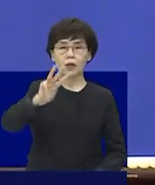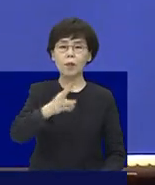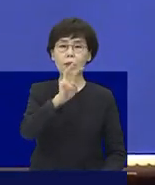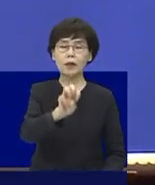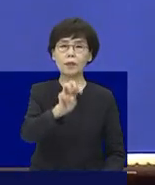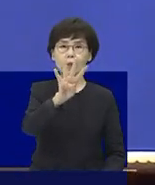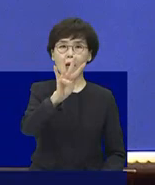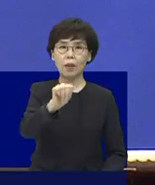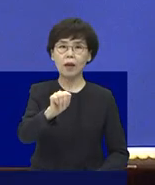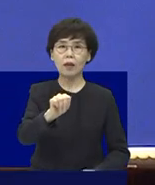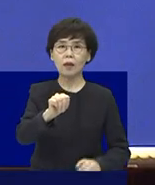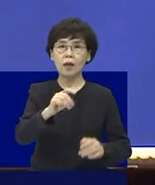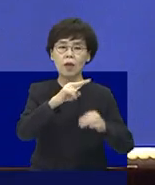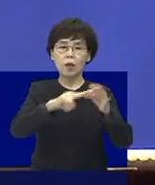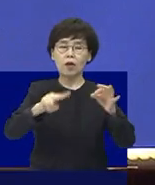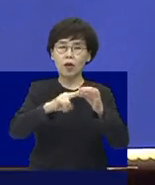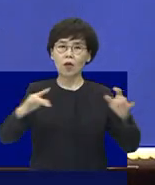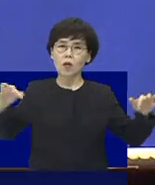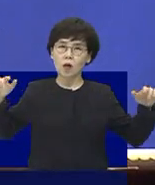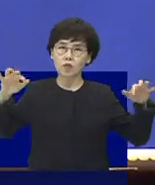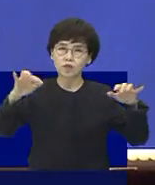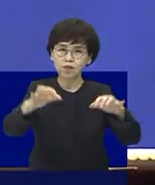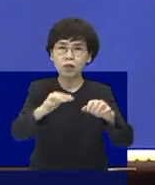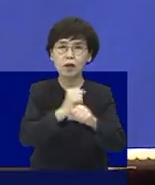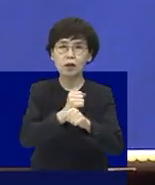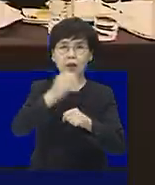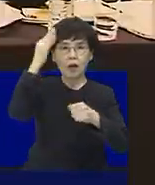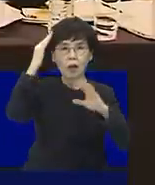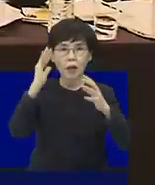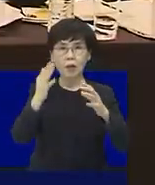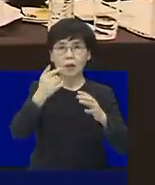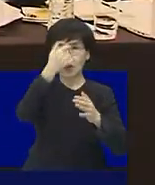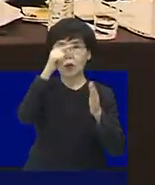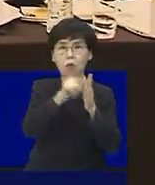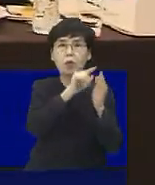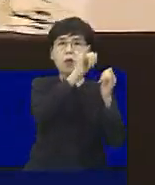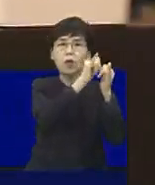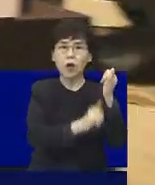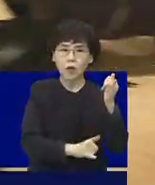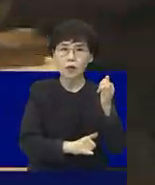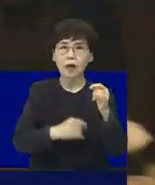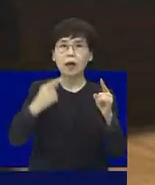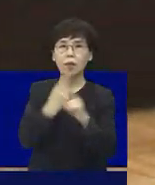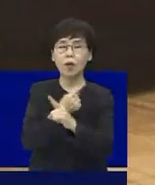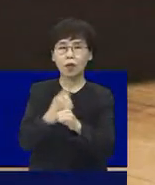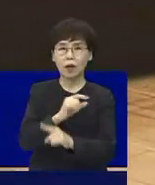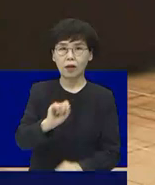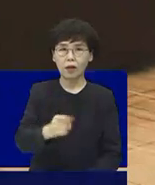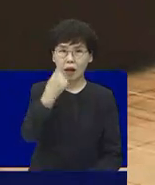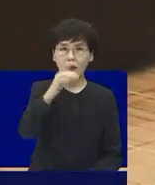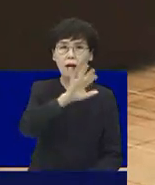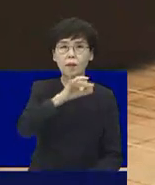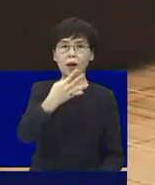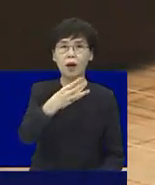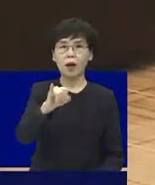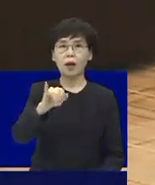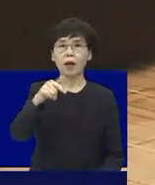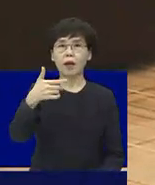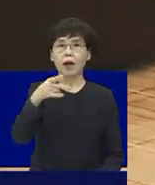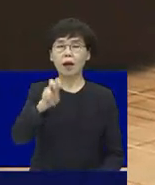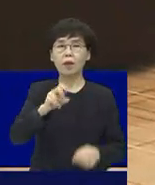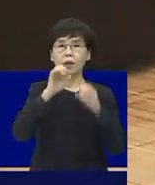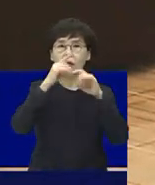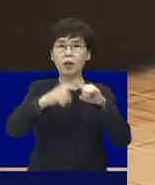모인 334만 명이 여의도 광장을 가득 메우며 대한민국 기독교 역사의 커다란 획을 그은 빌리 그레함